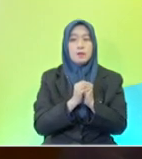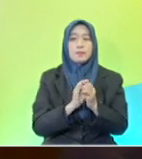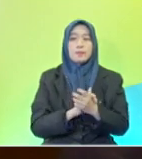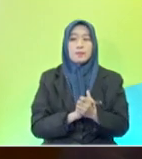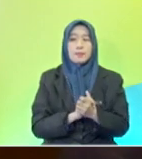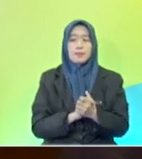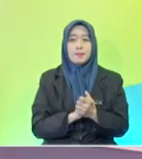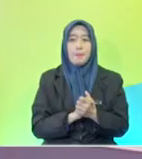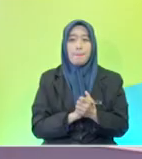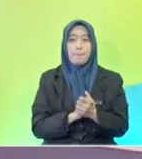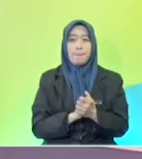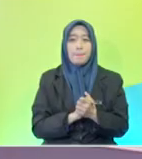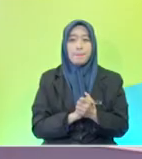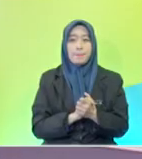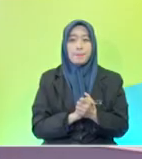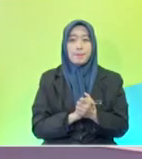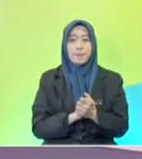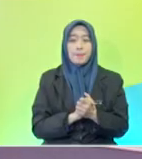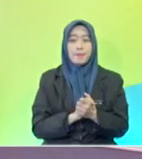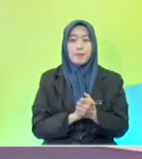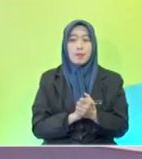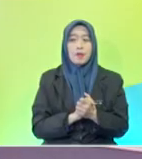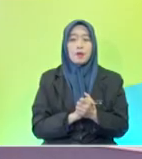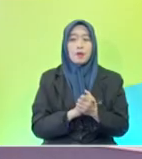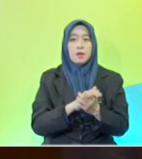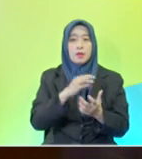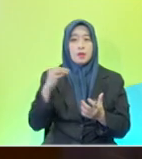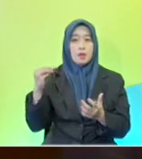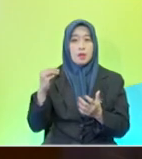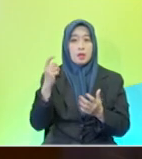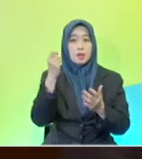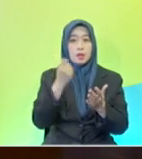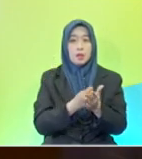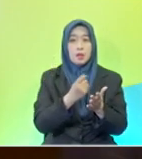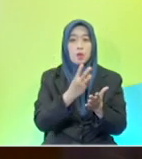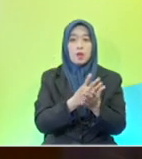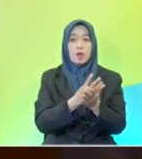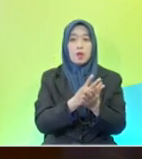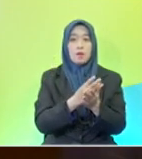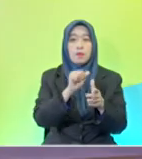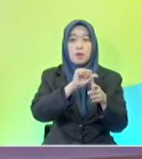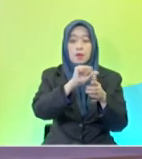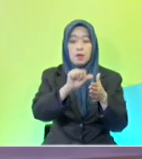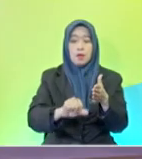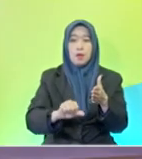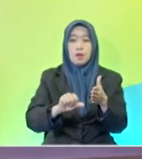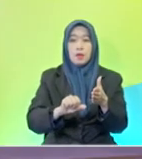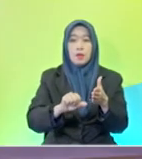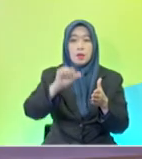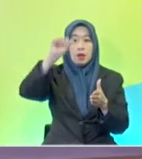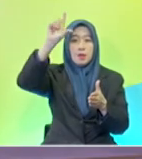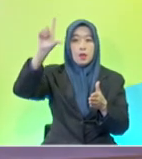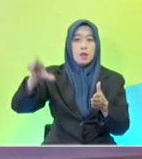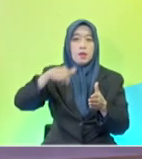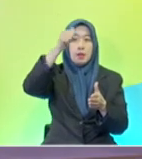tahniah. Okey. Boleh teruskan Ustazah? Okey, dan tanda wakaf yang terakhir iaitu Lam Alif, Fatin dan